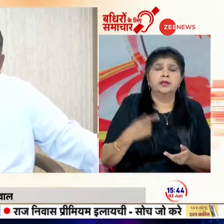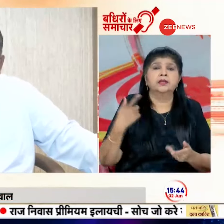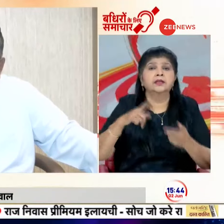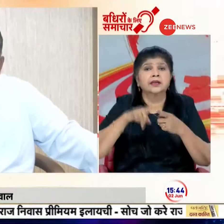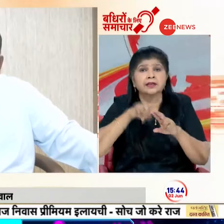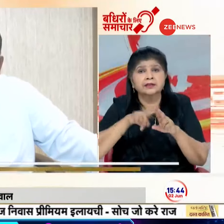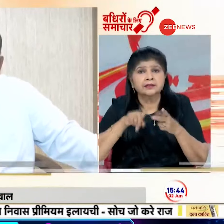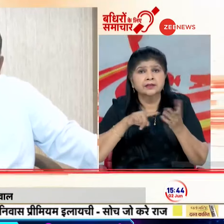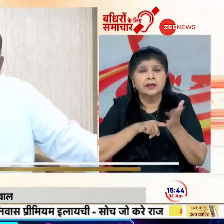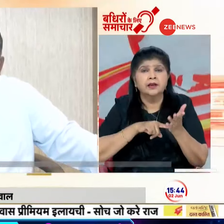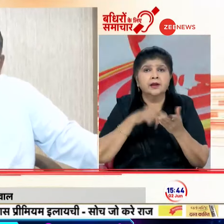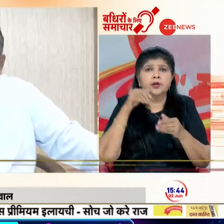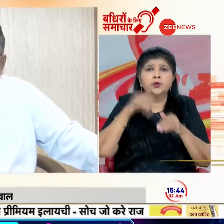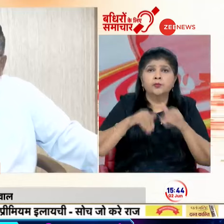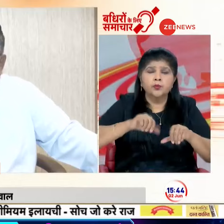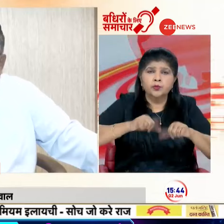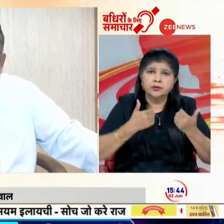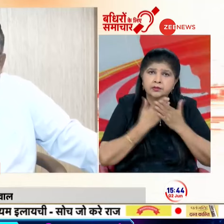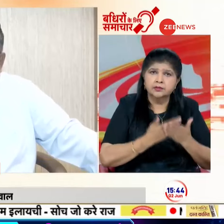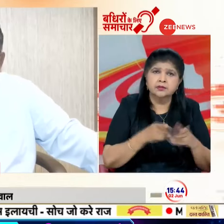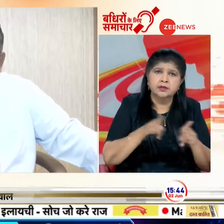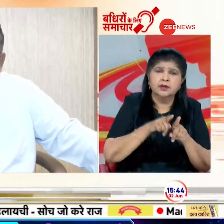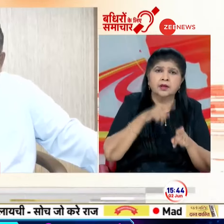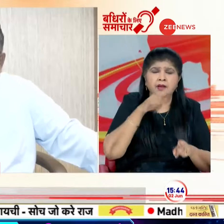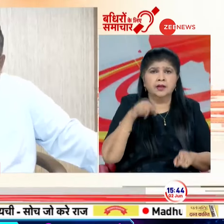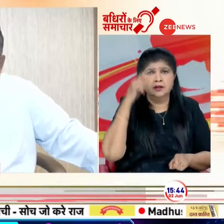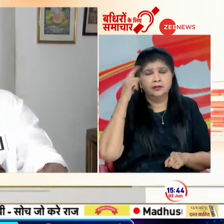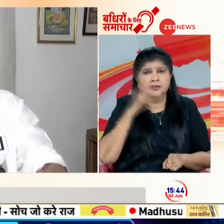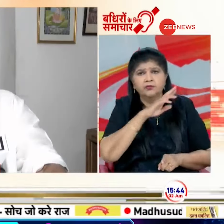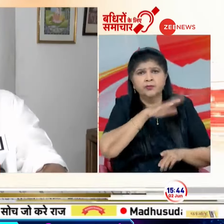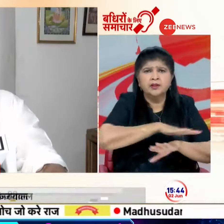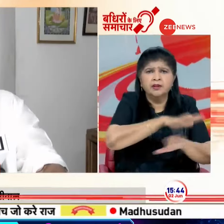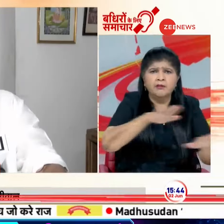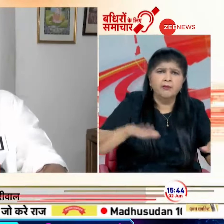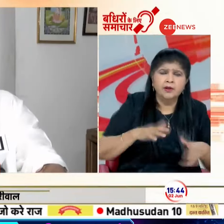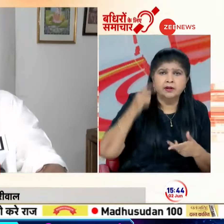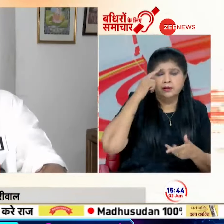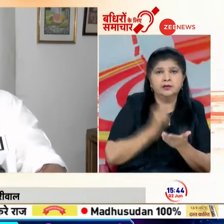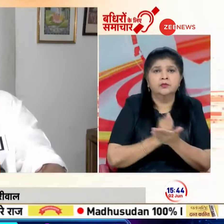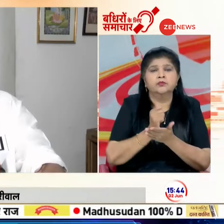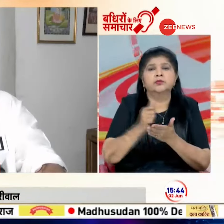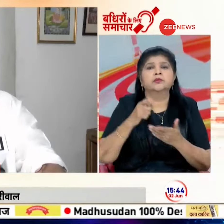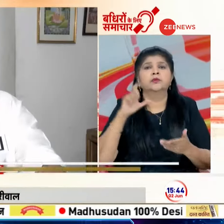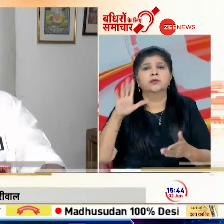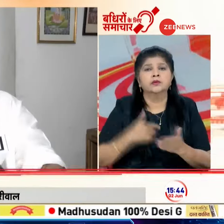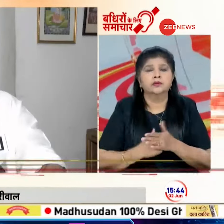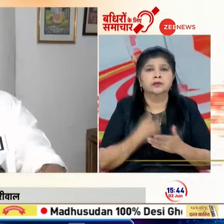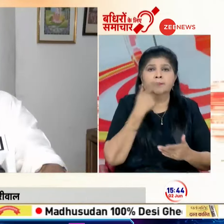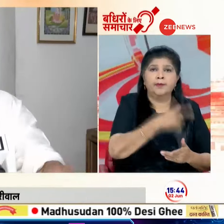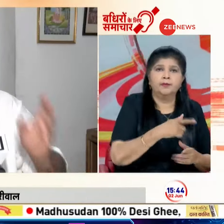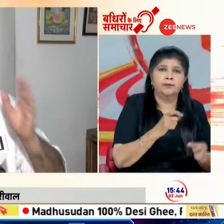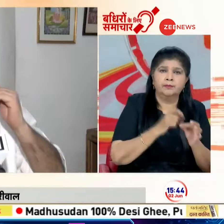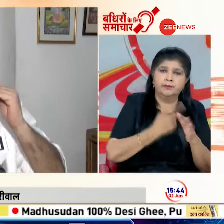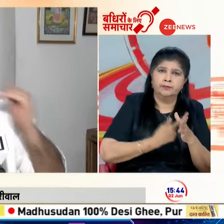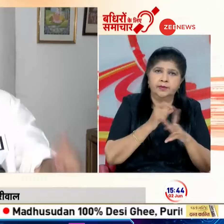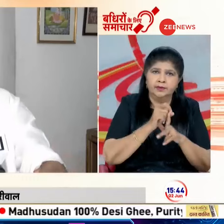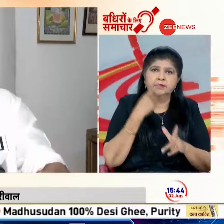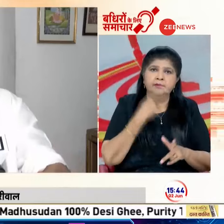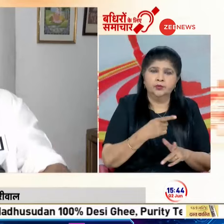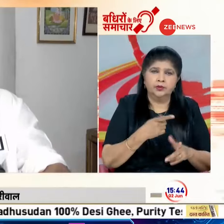है कि एग्जिट पोल के जरिए भ्रम फैलाने की कोशिश की जा रही है। कांग्रेस के दावे पर बीजेपी